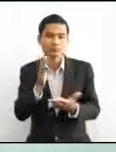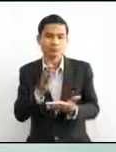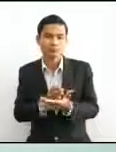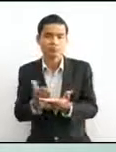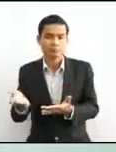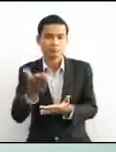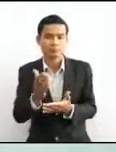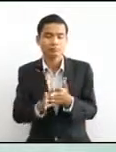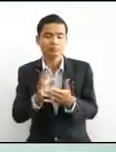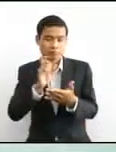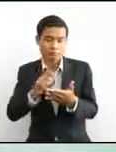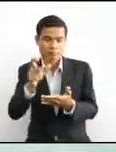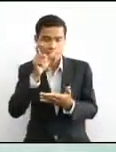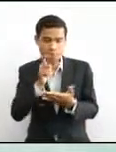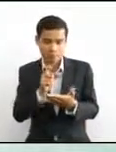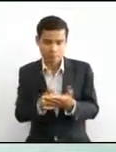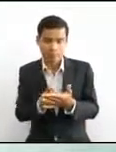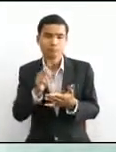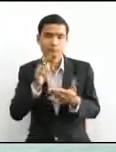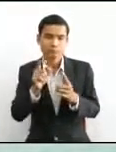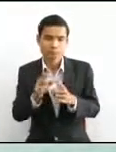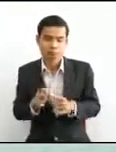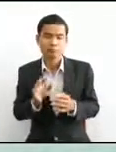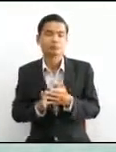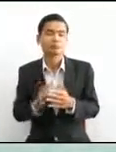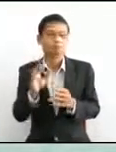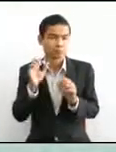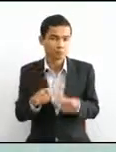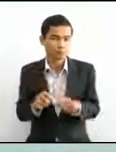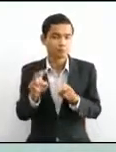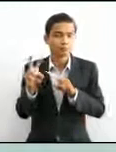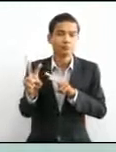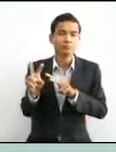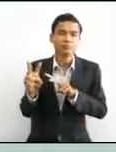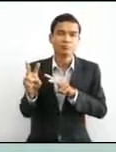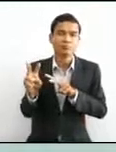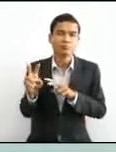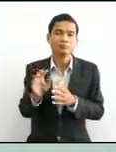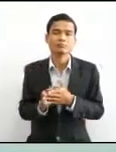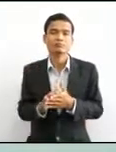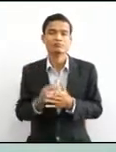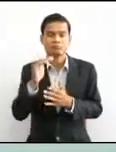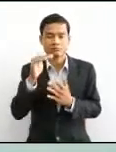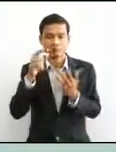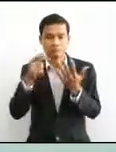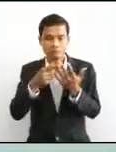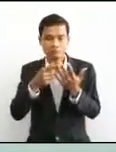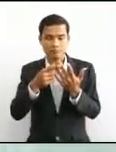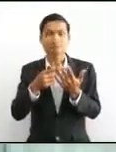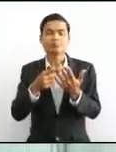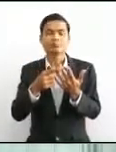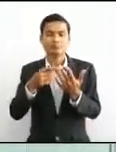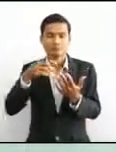tự ở khnề chăm bằng bên bị ai ai ong ta tìm con này nè con ta xăm nàng chớ